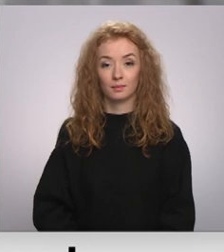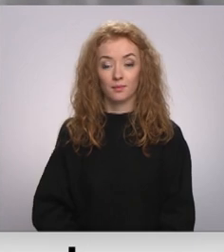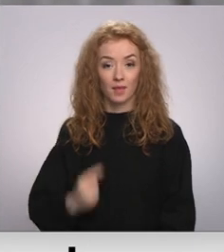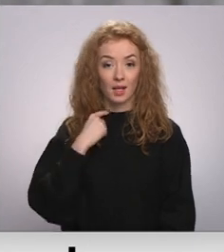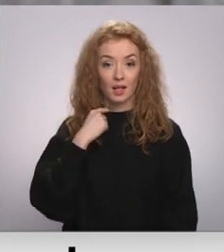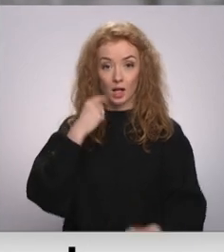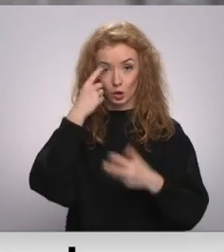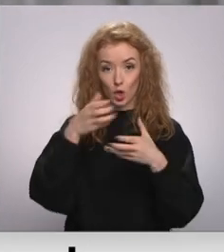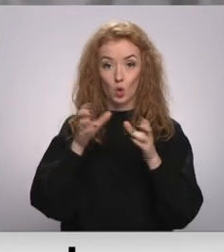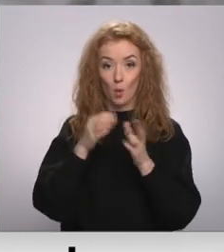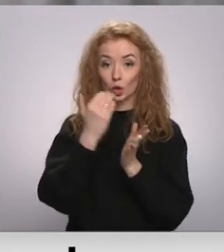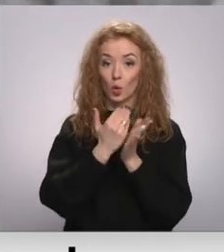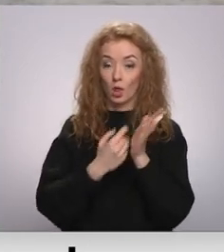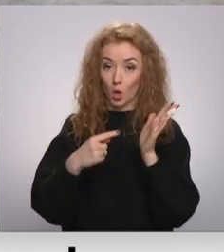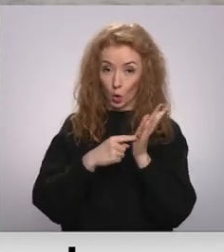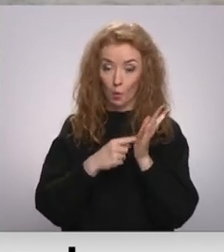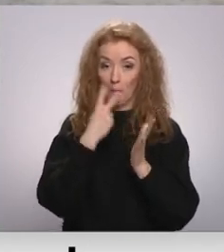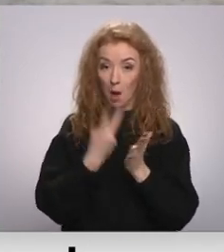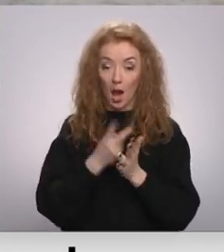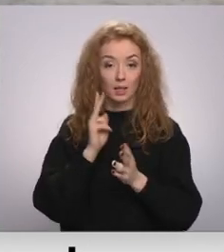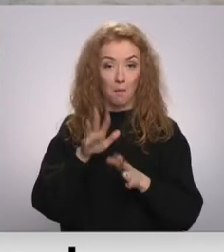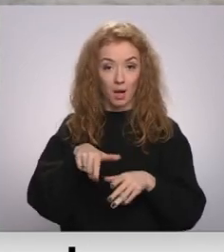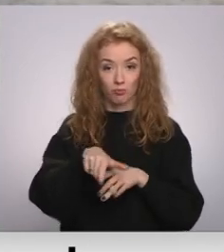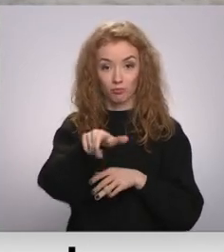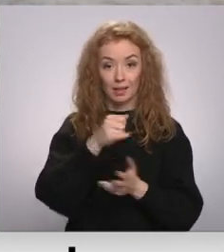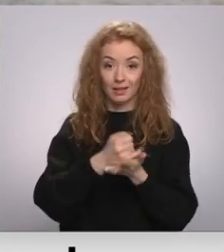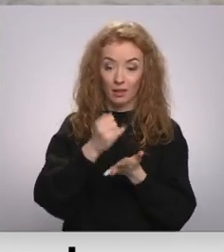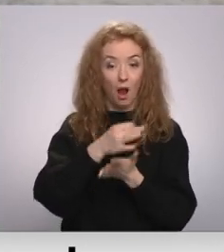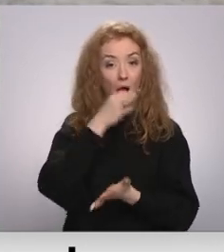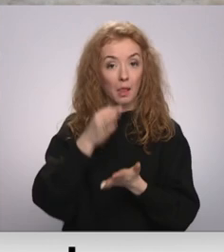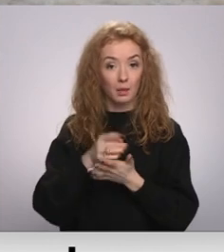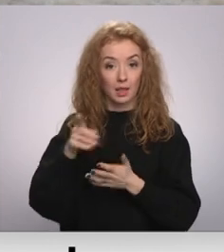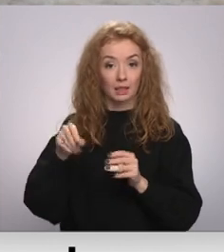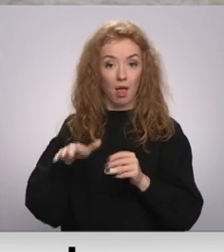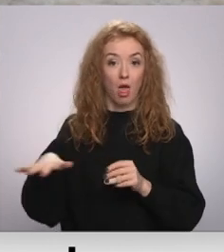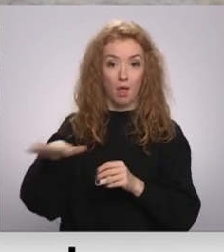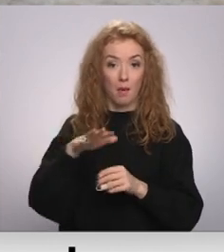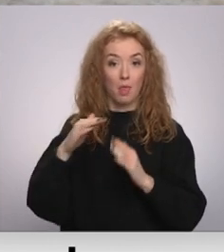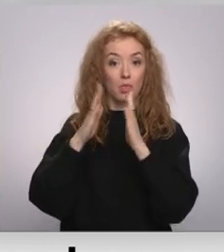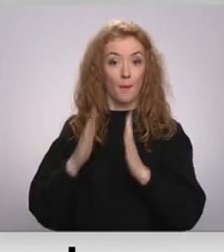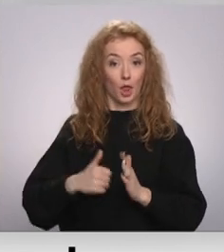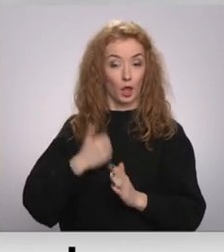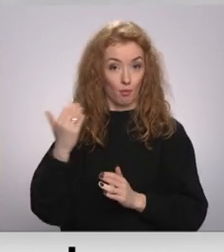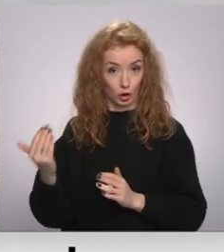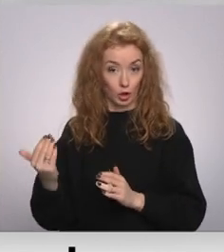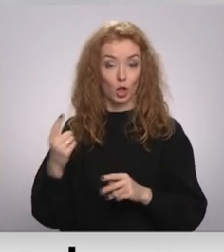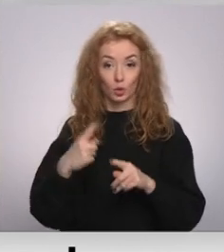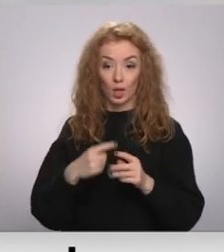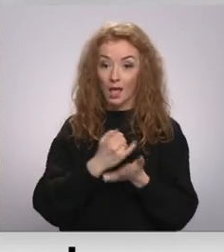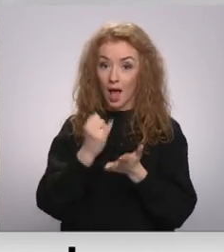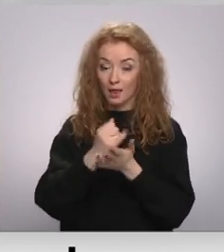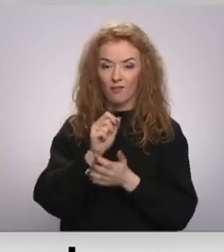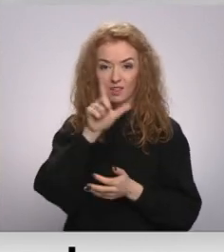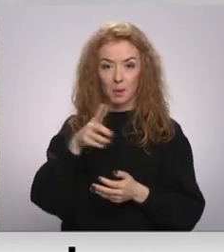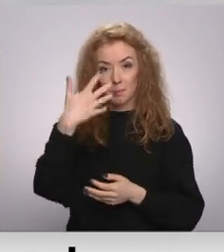Rīgas domas saistošie noteikumi paredz, ka par ietvju uzturēšanu atbildīgs pieguļošās zemes namīpašnieks. Attīrīšana no sniega jāveic